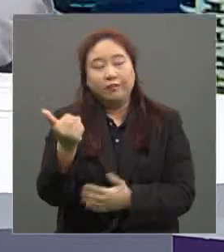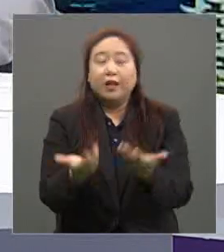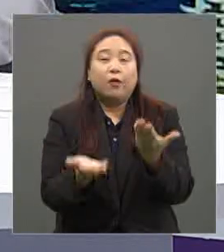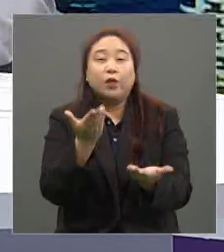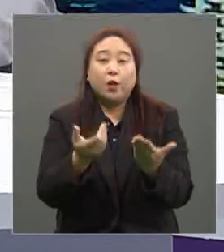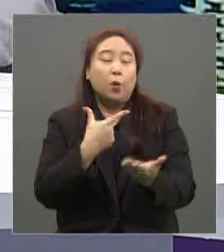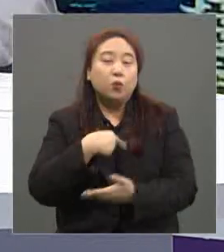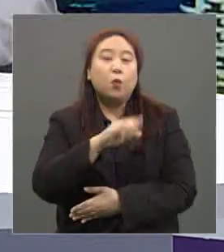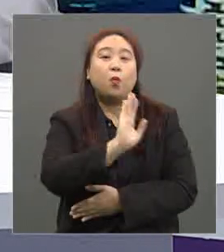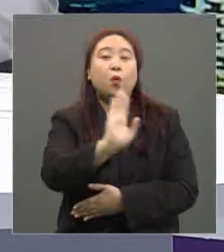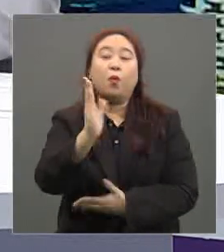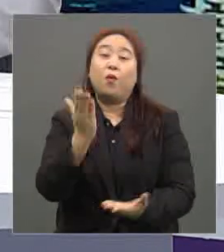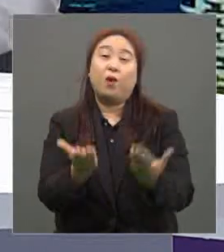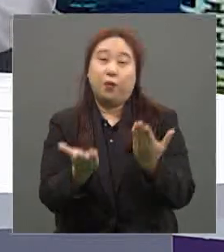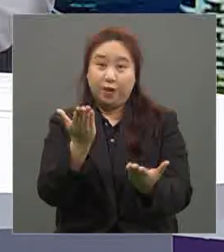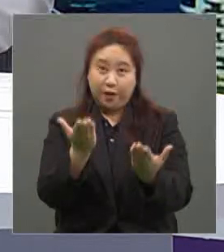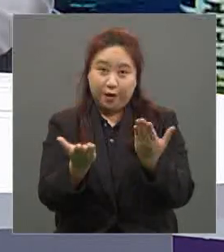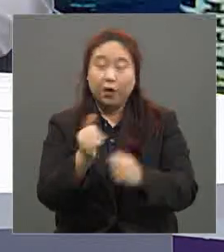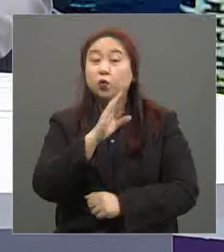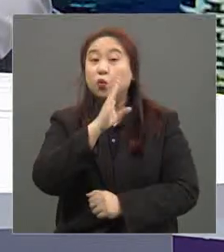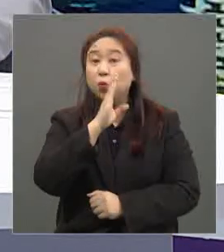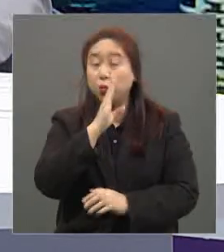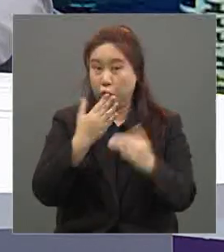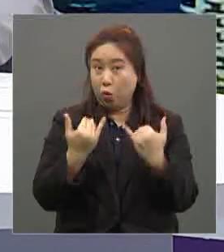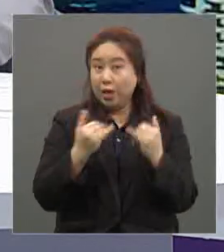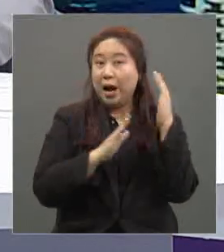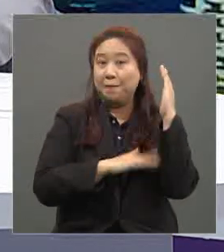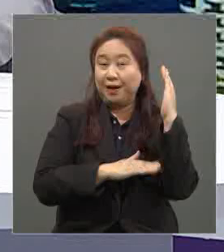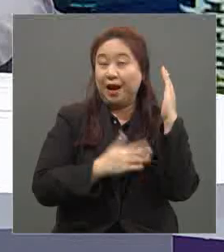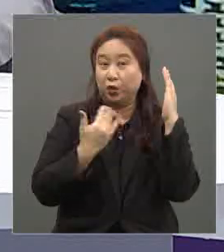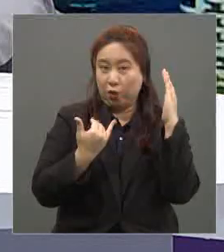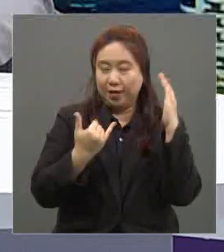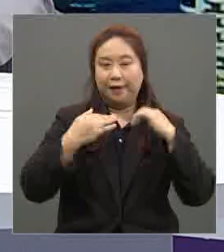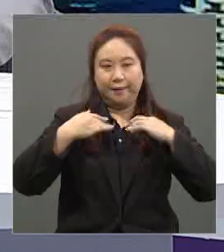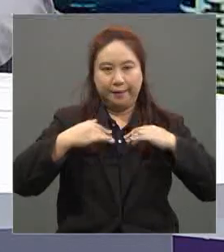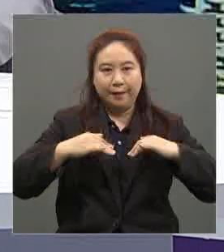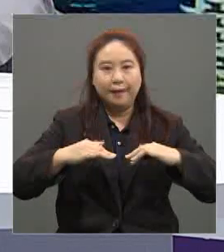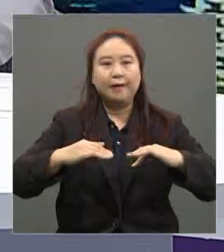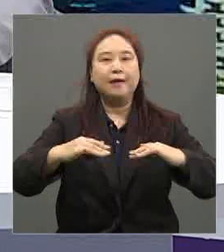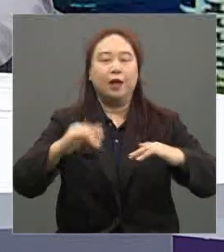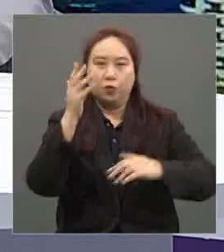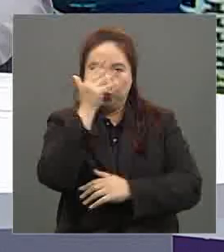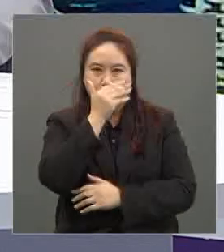แต่ความชอบของแต่ละคนใช่ค่ะคือถ้าไปภาคใต้ในช่วงนี้ใช่มคะเขาบอกว่าทะเลในหน้าหนาวเนี่ยมักจะสวยนั่นเองอ